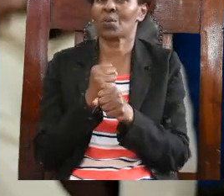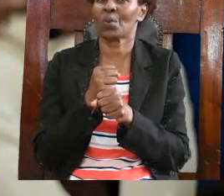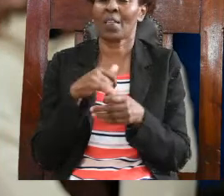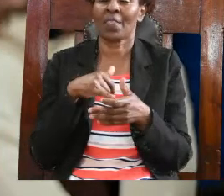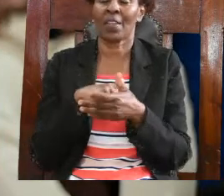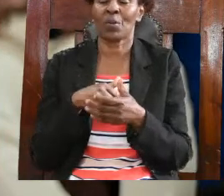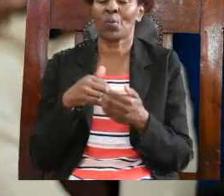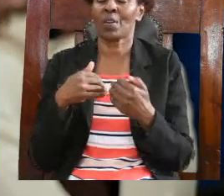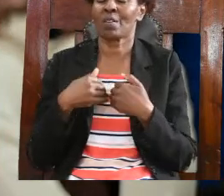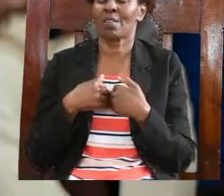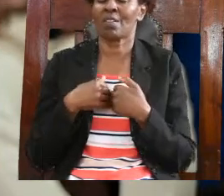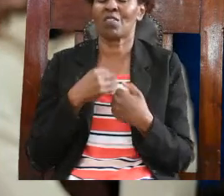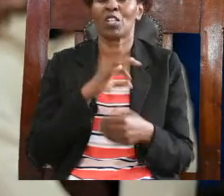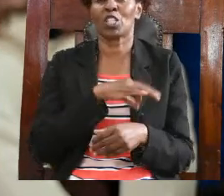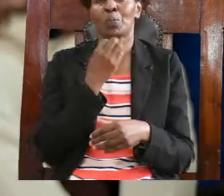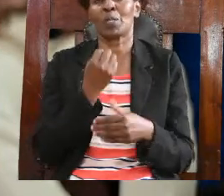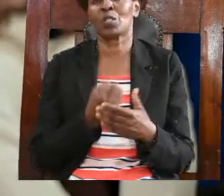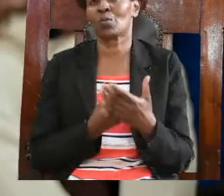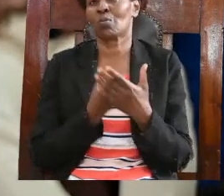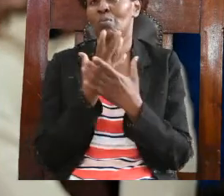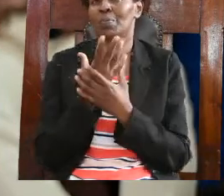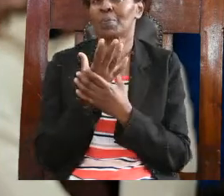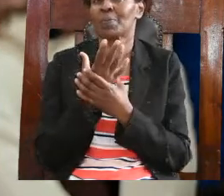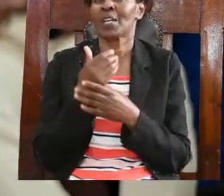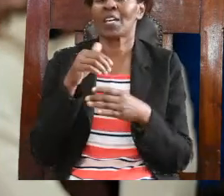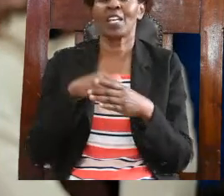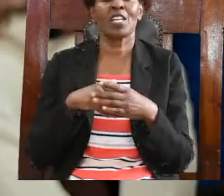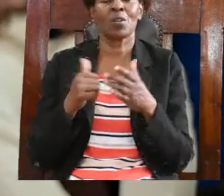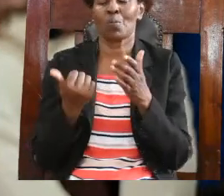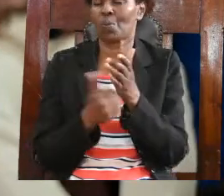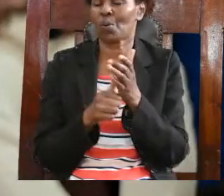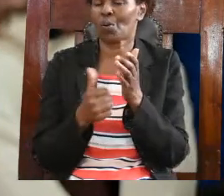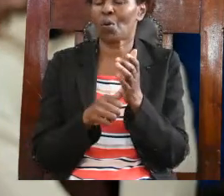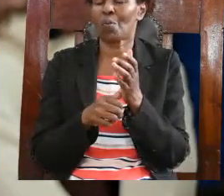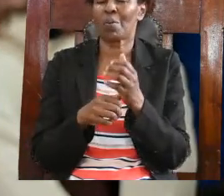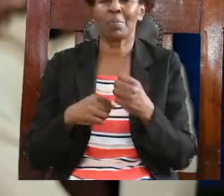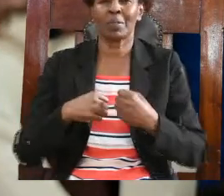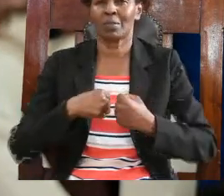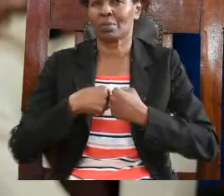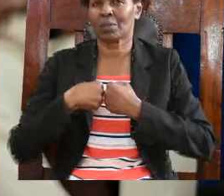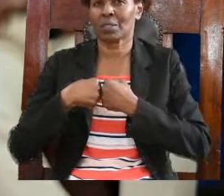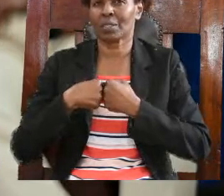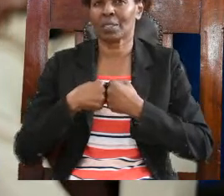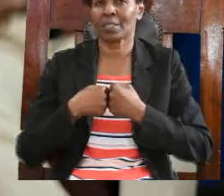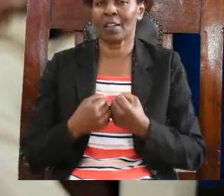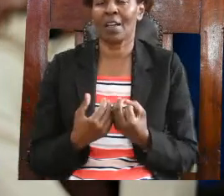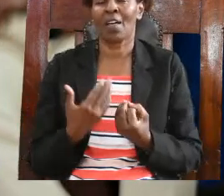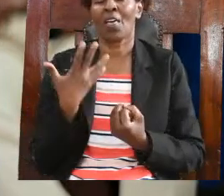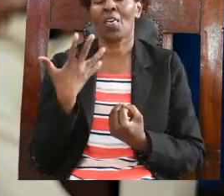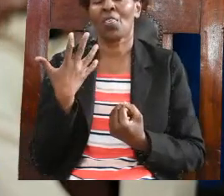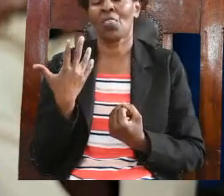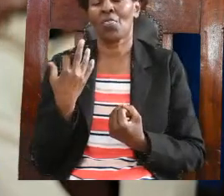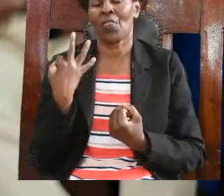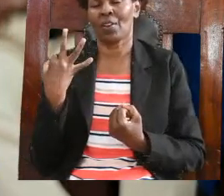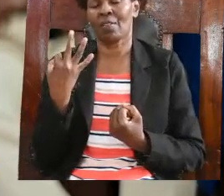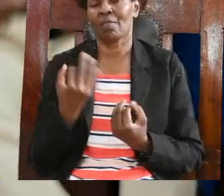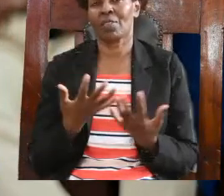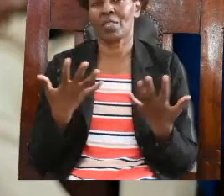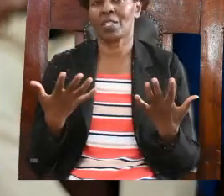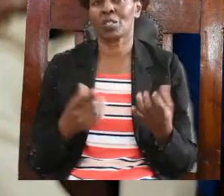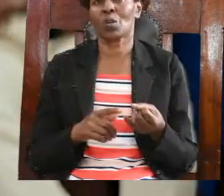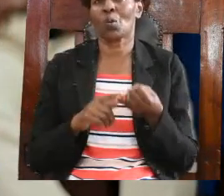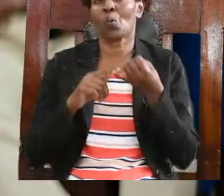kukomaa kiroho hata katika matatizo, katika majaribu? Mambo matatu. Jambo la kwanza